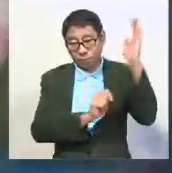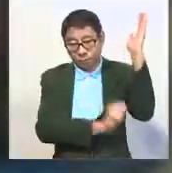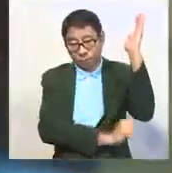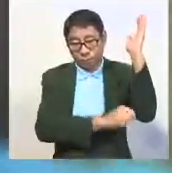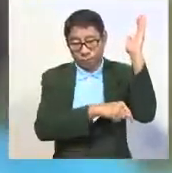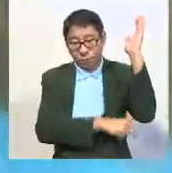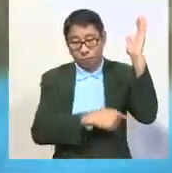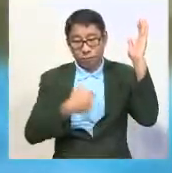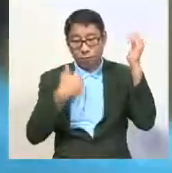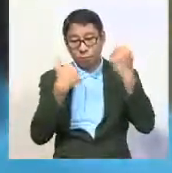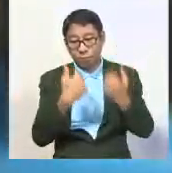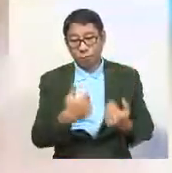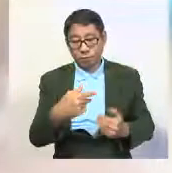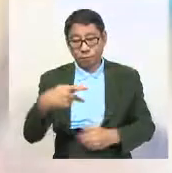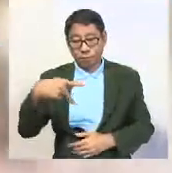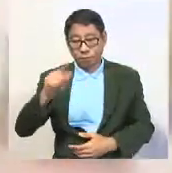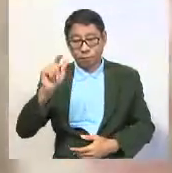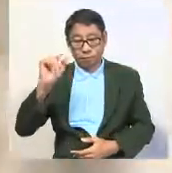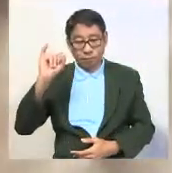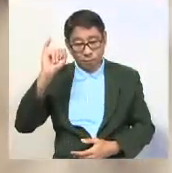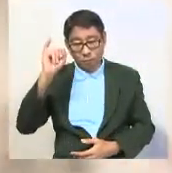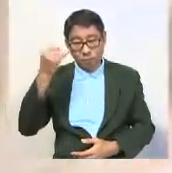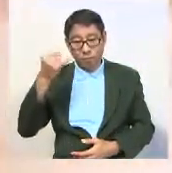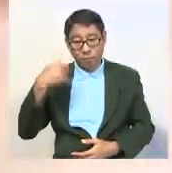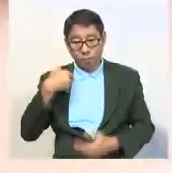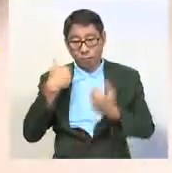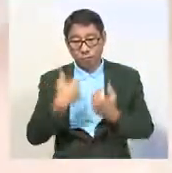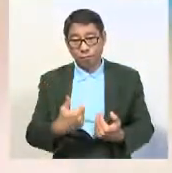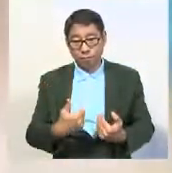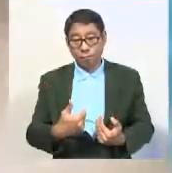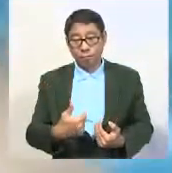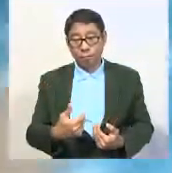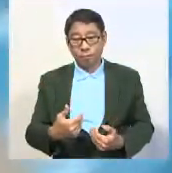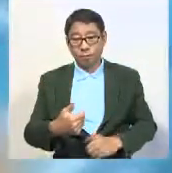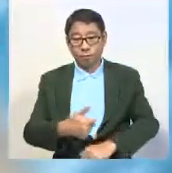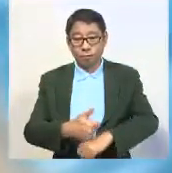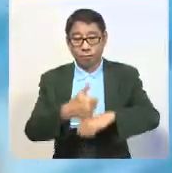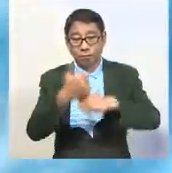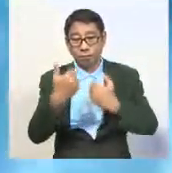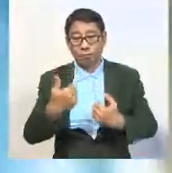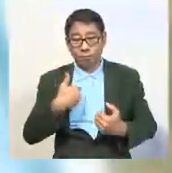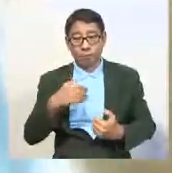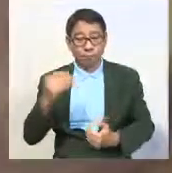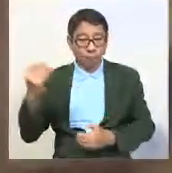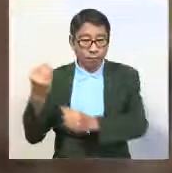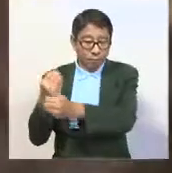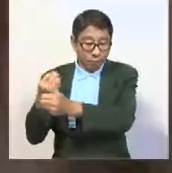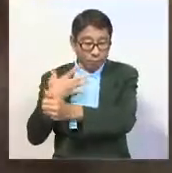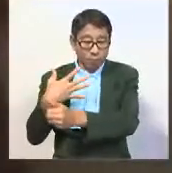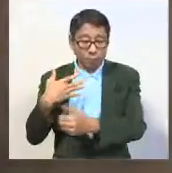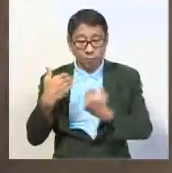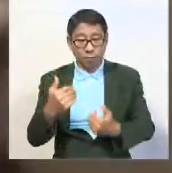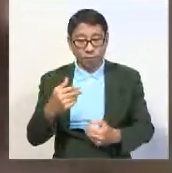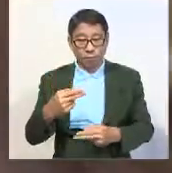ค่ะนายประจวบโมครัตผู้อำนวยการส่วนอนุรักษ์ทรัพยากรทางทะเลได้รับแจ้งจากนายสม